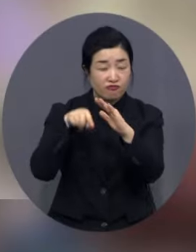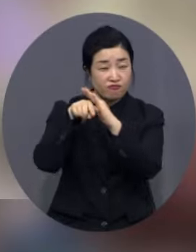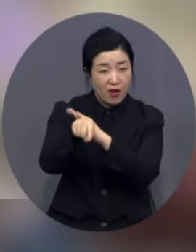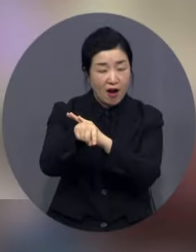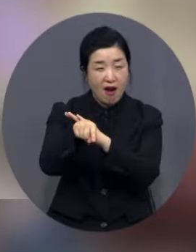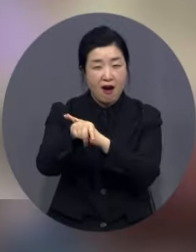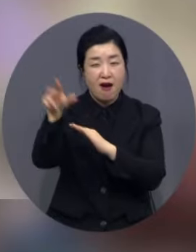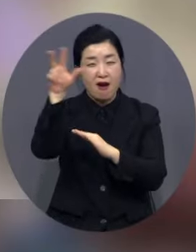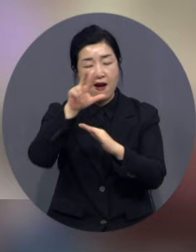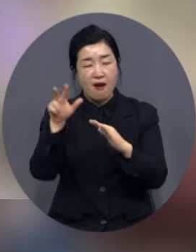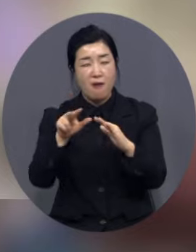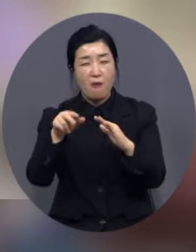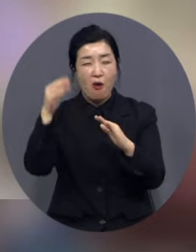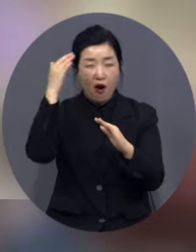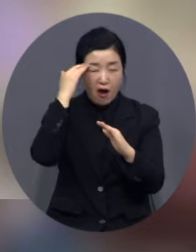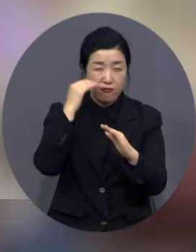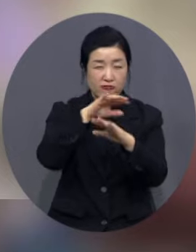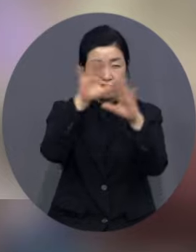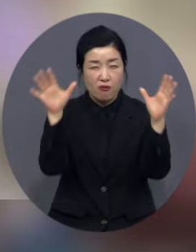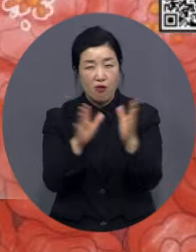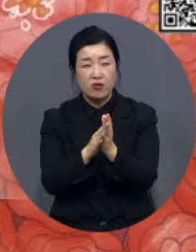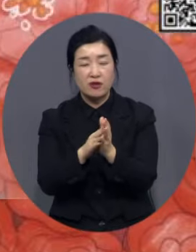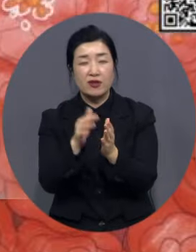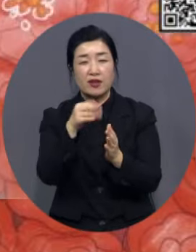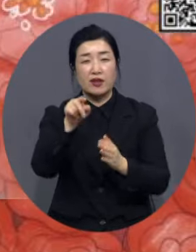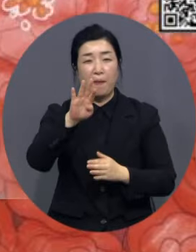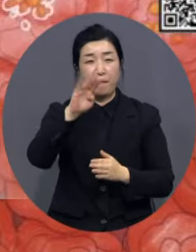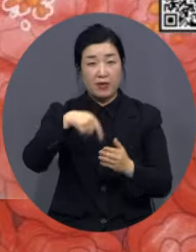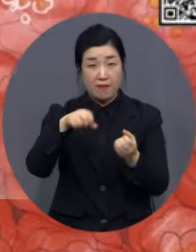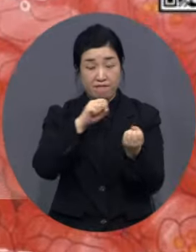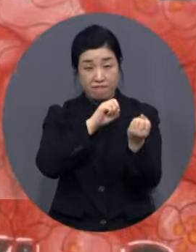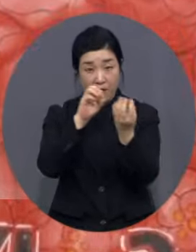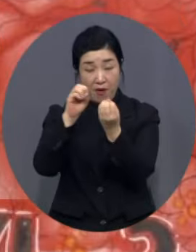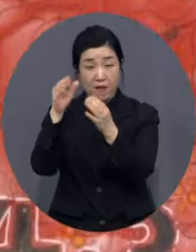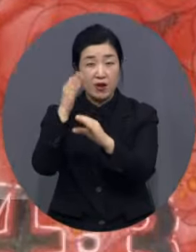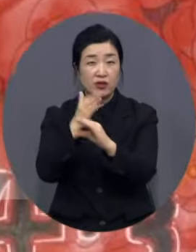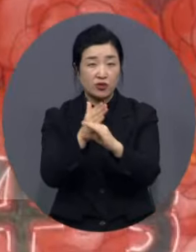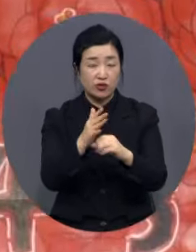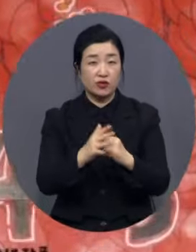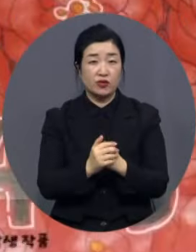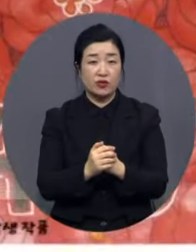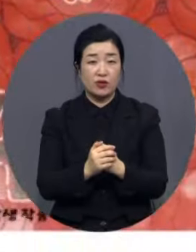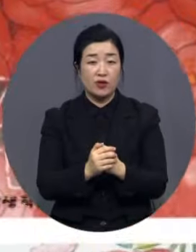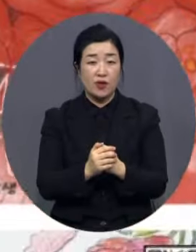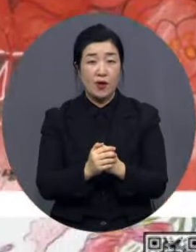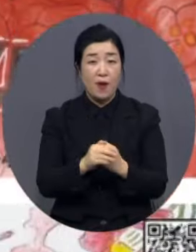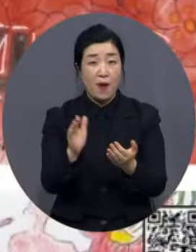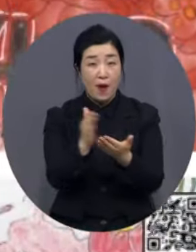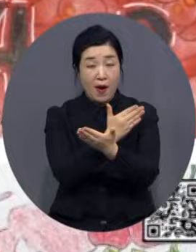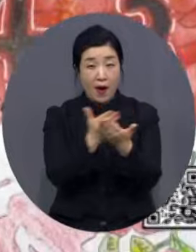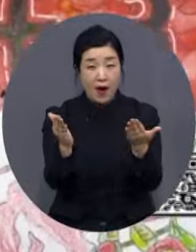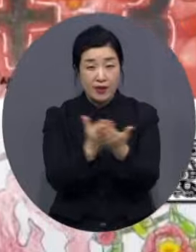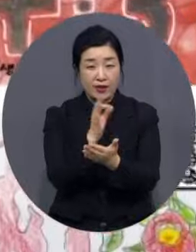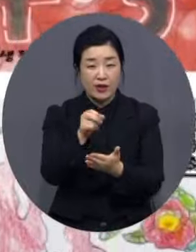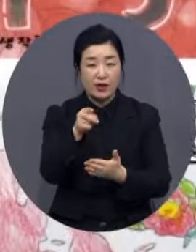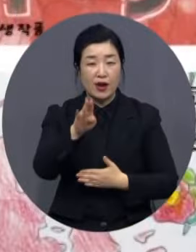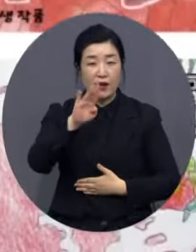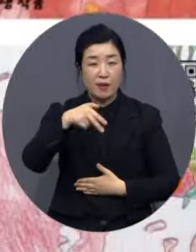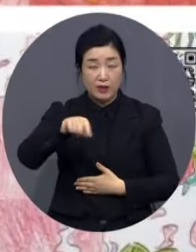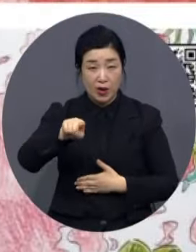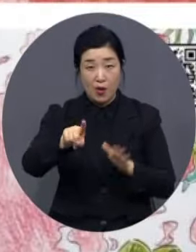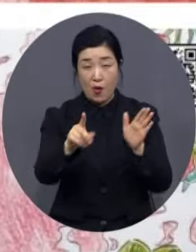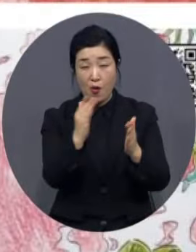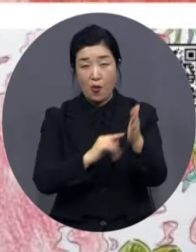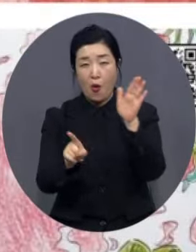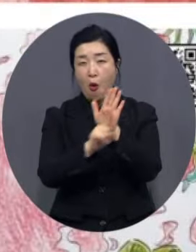관람객들에게 제주 43을 알리는 엽서를 전달했습니다 학생들이 배부한 엽서는 학생 자치회 공모전을 열어